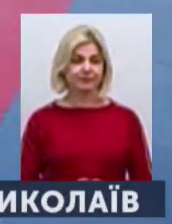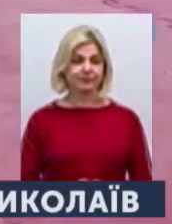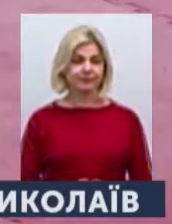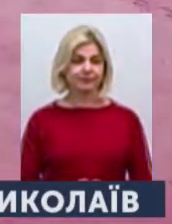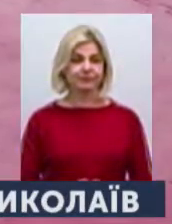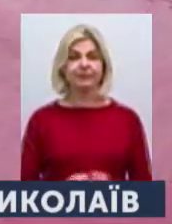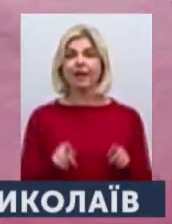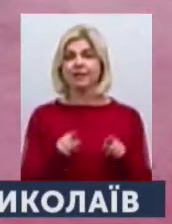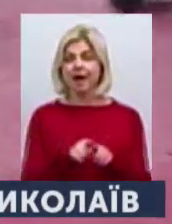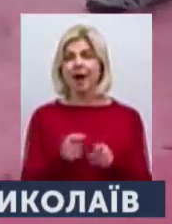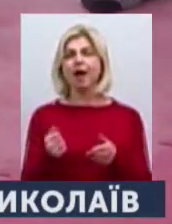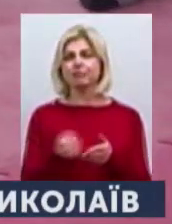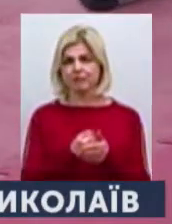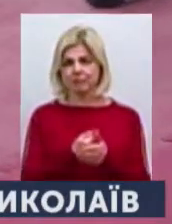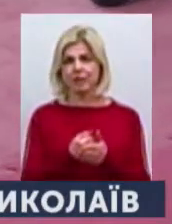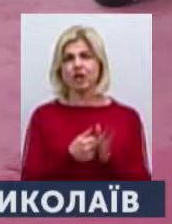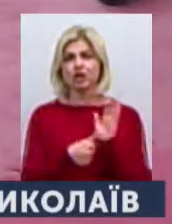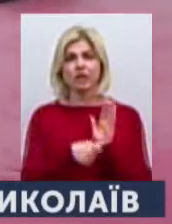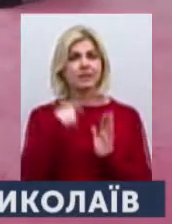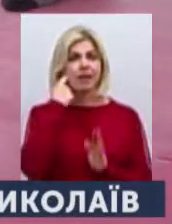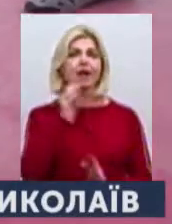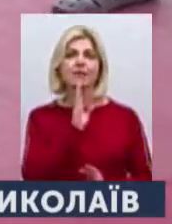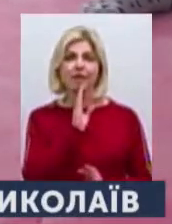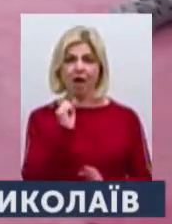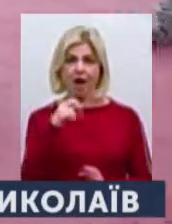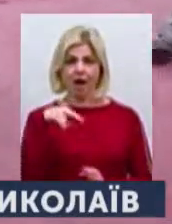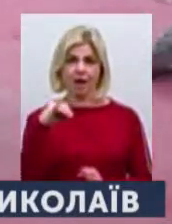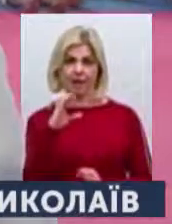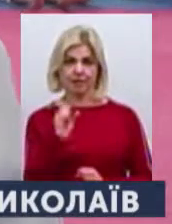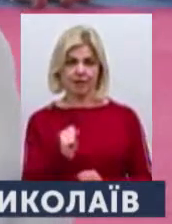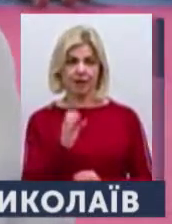А так перемогу виборювала шестирічна Аліса Сотнікова.